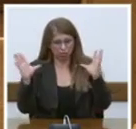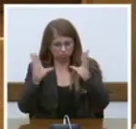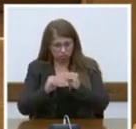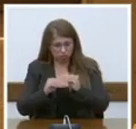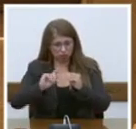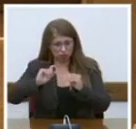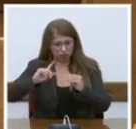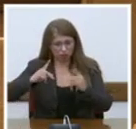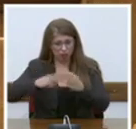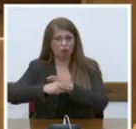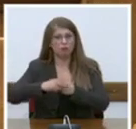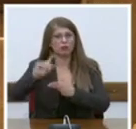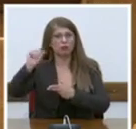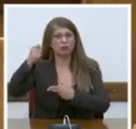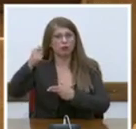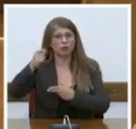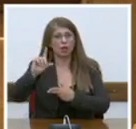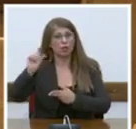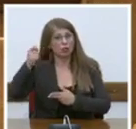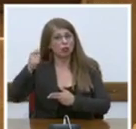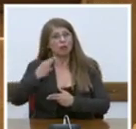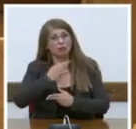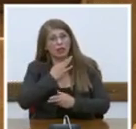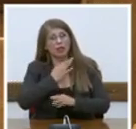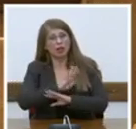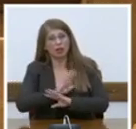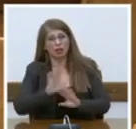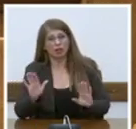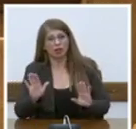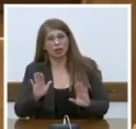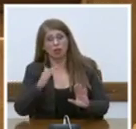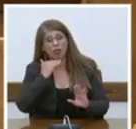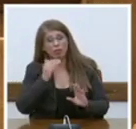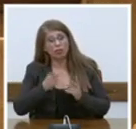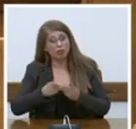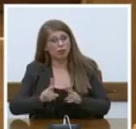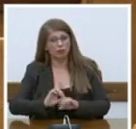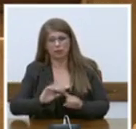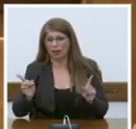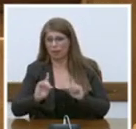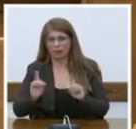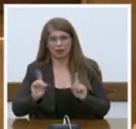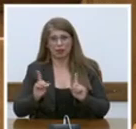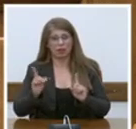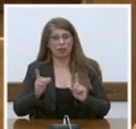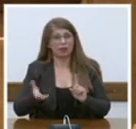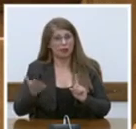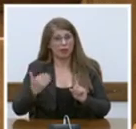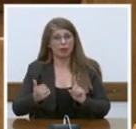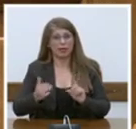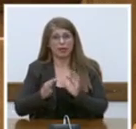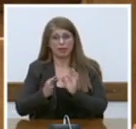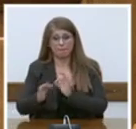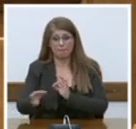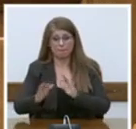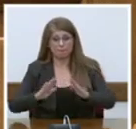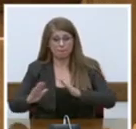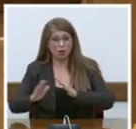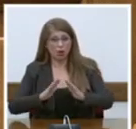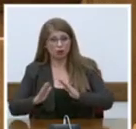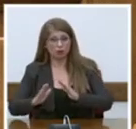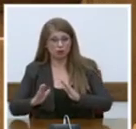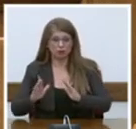ρεύμα είναι απολύτως αναγκαίο αγαθό και είναι ανεπίτρεπτο να μην υπάρχουν μέτρα πρόνοιας ώστε να